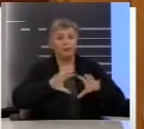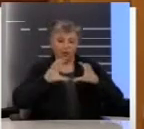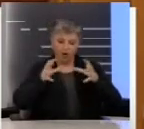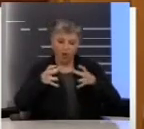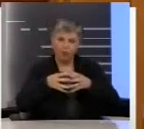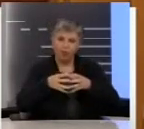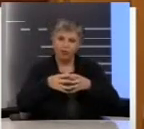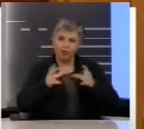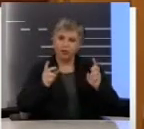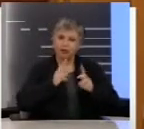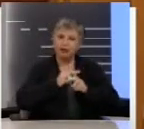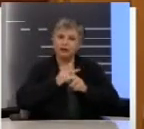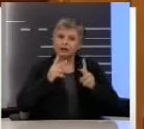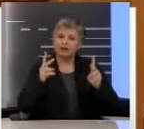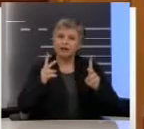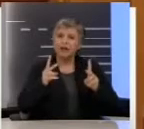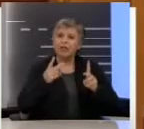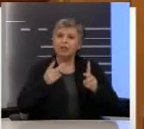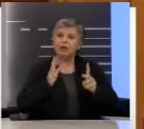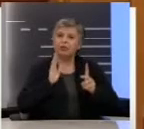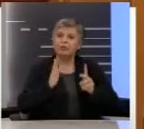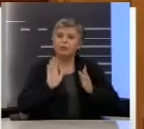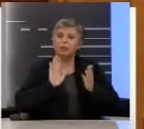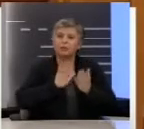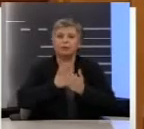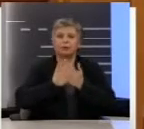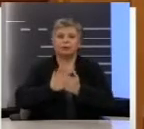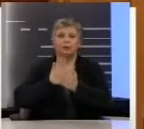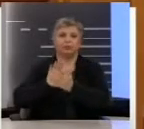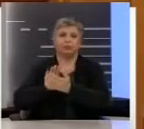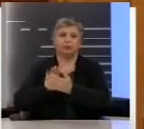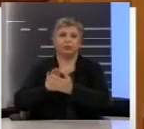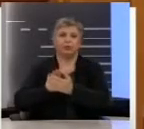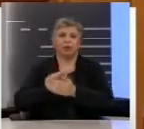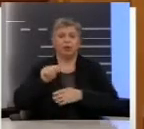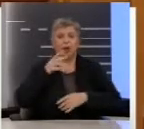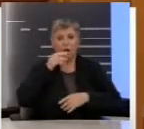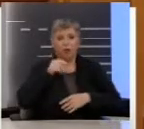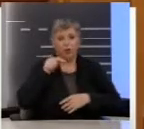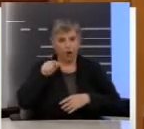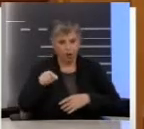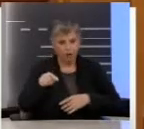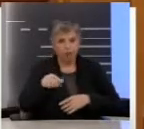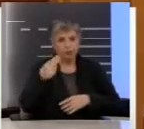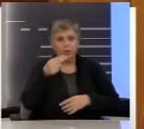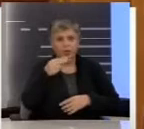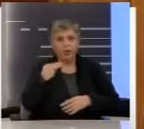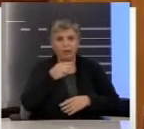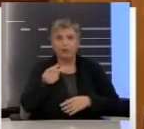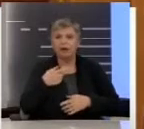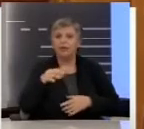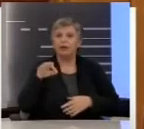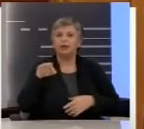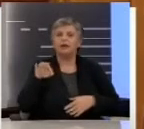ξεκάθαρα αυτά τα ζητήματα σε ένα πολυπαραγωγικό θέμα όπως είναι η διαμόρφωση της ταυτότητας φύλου, χωρίς αμφιβολία.